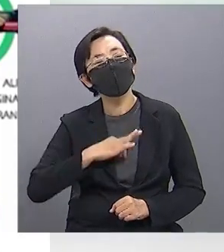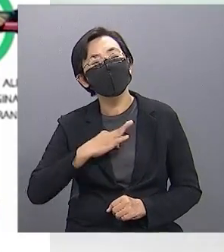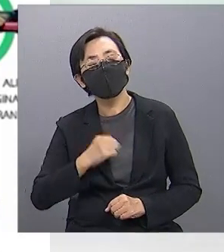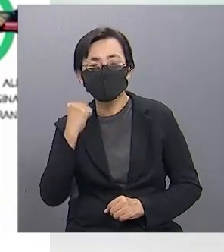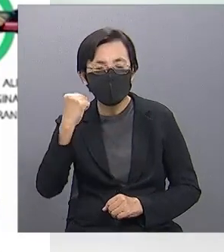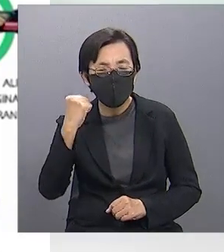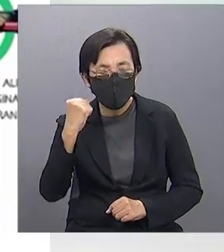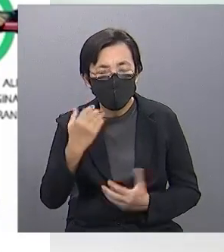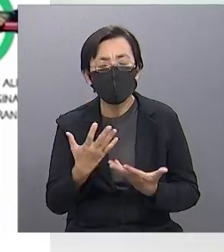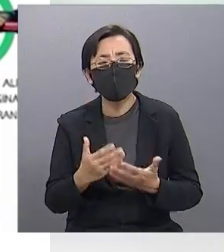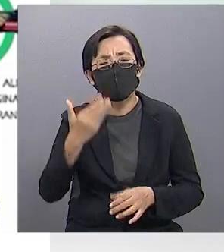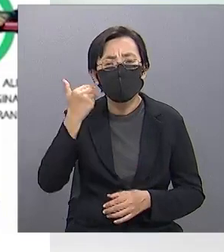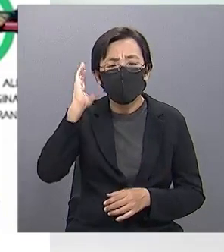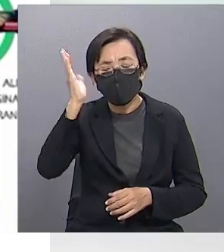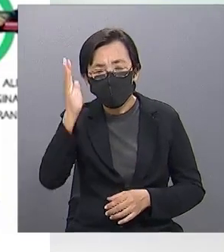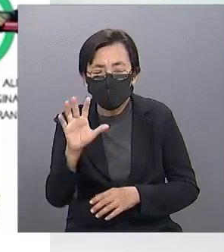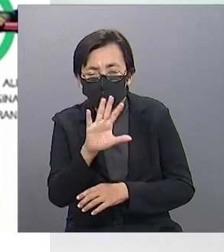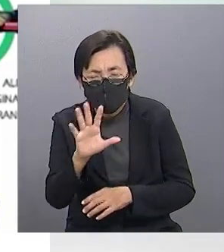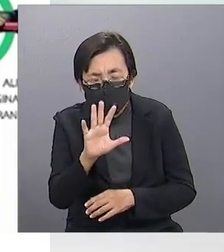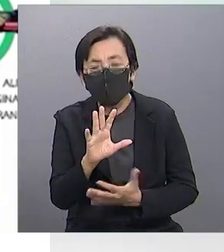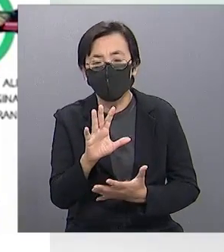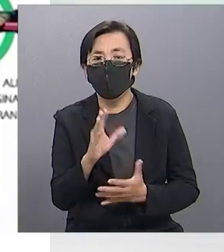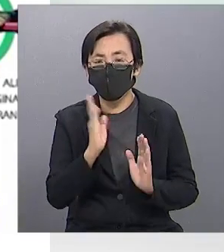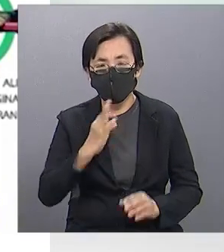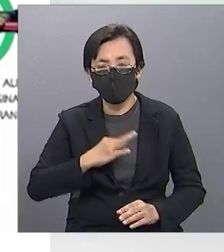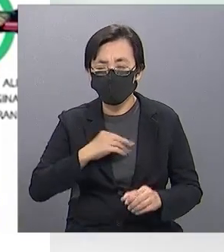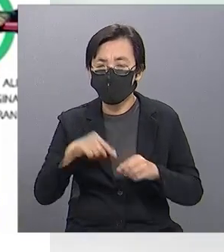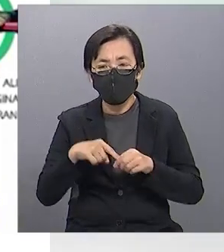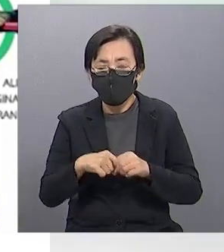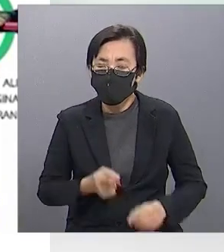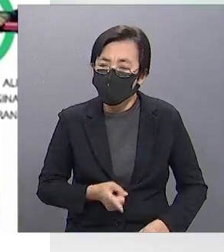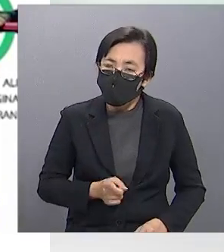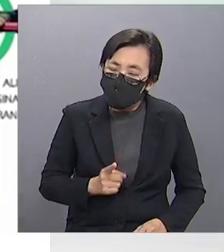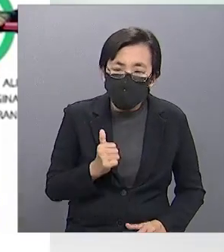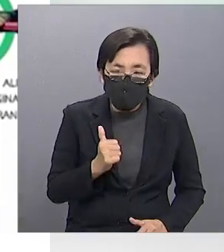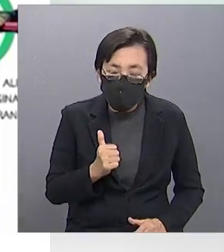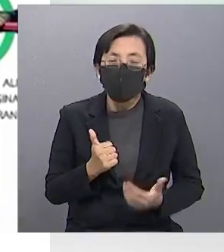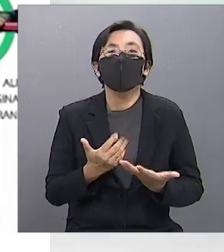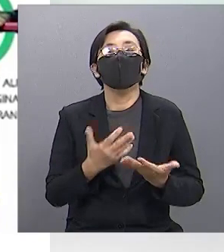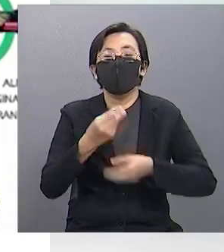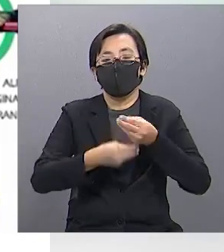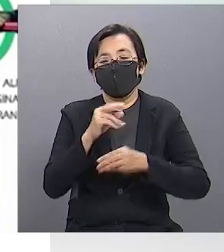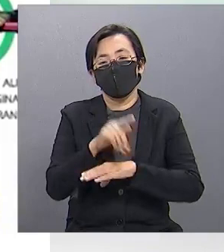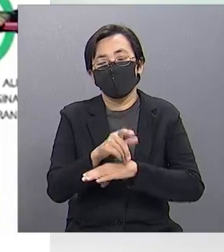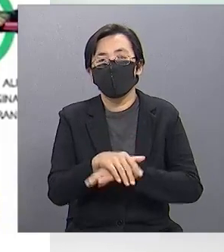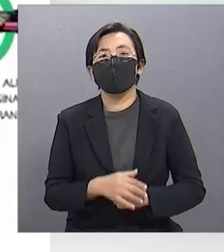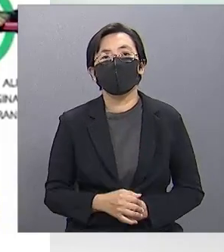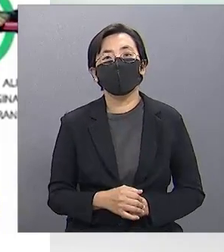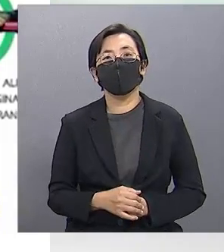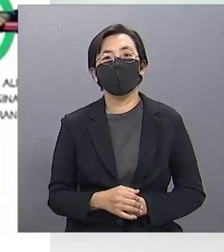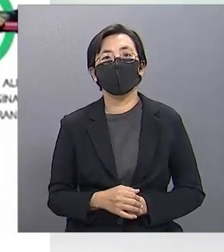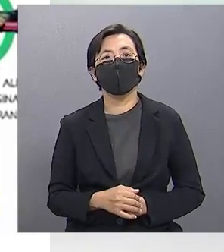ที่ชวนเชื่อแบบนี้เลยค่ะในการโฆษณาขายทางออนไลน์นะคะค่ะแล้วก็